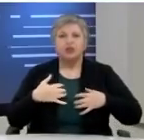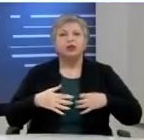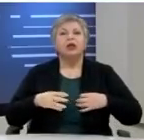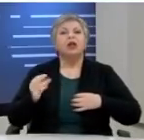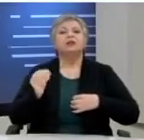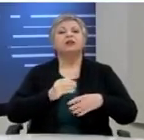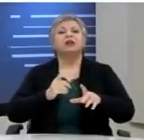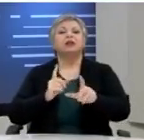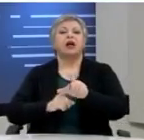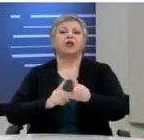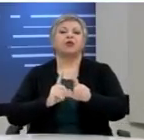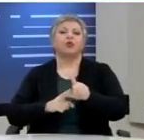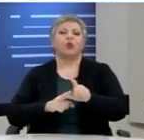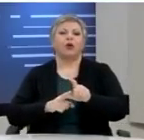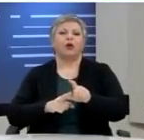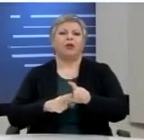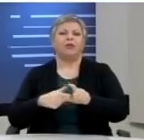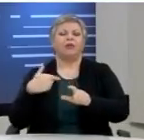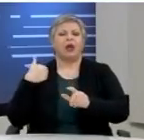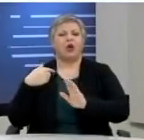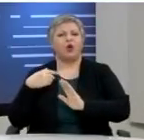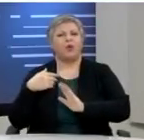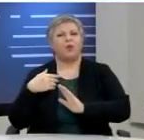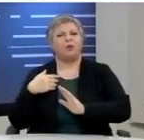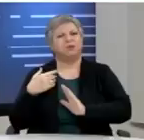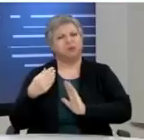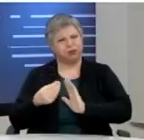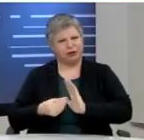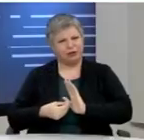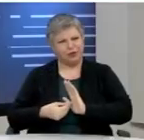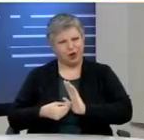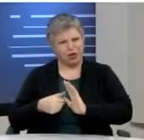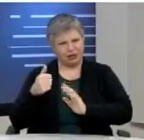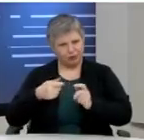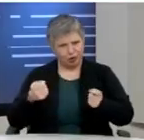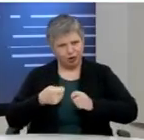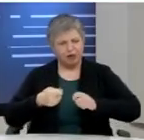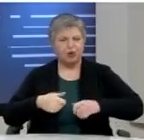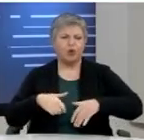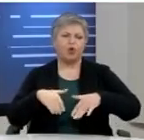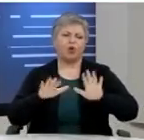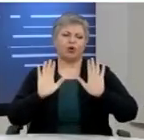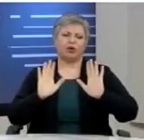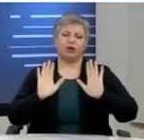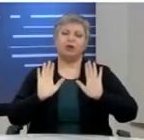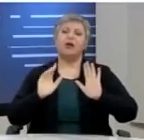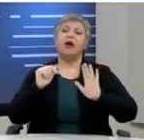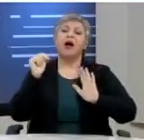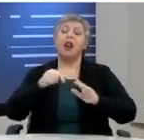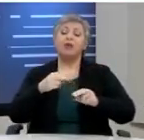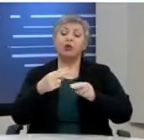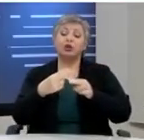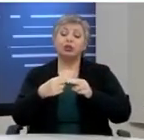κάνω συχνά, αλλά ξέρετε, σε κρίσιμες στιγμές δεν υπάρχει ασυλία για κανέναν. Όλοι